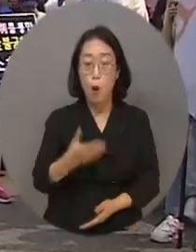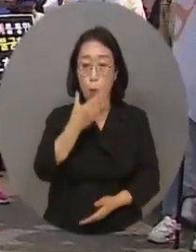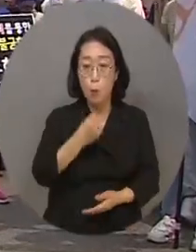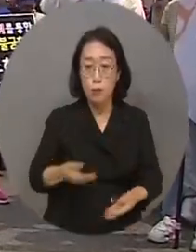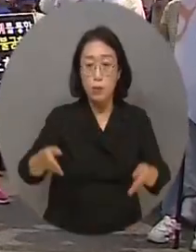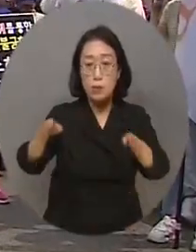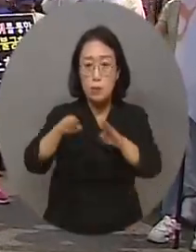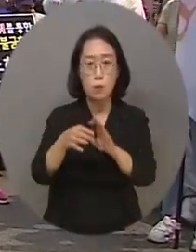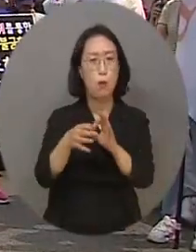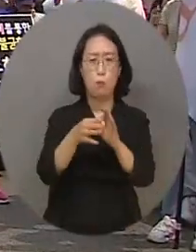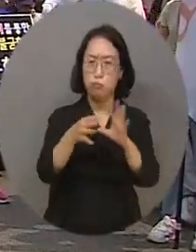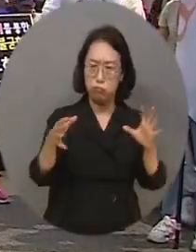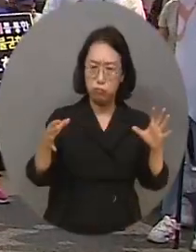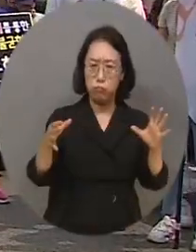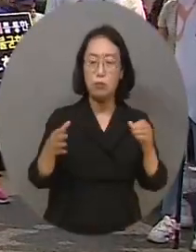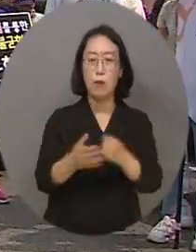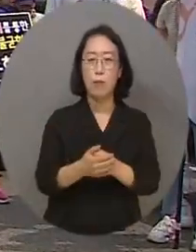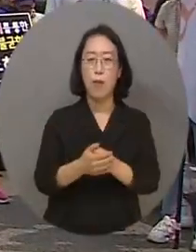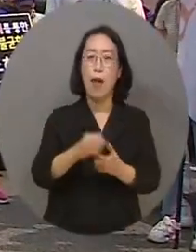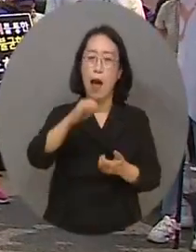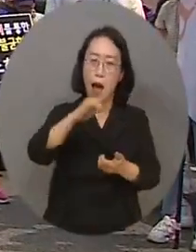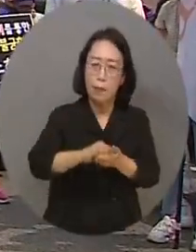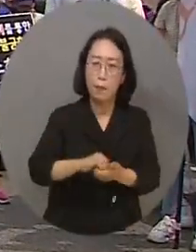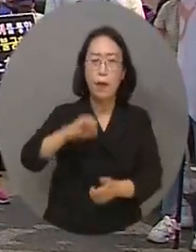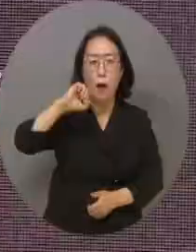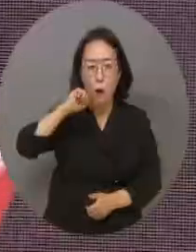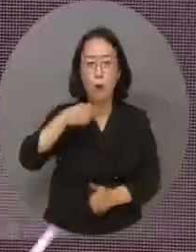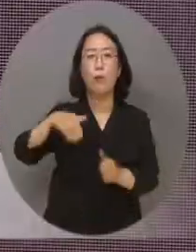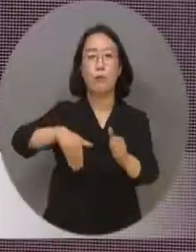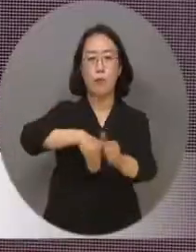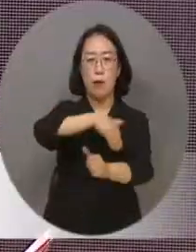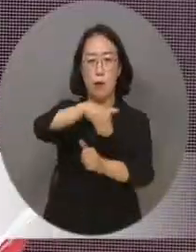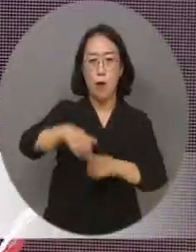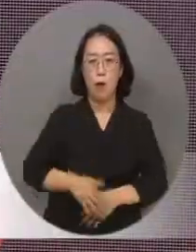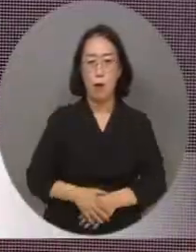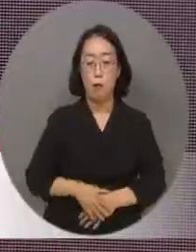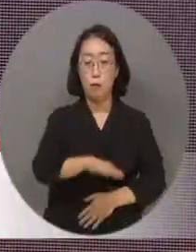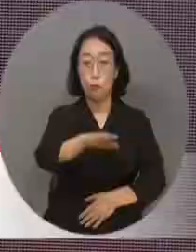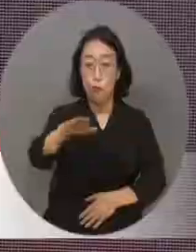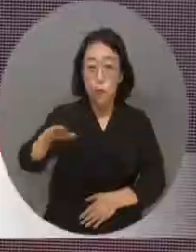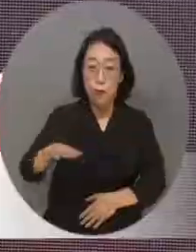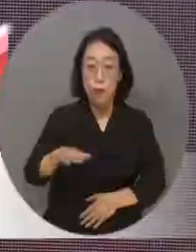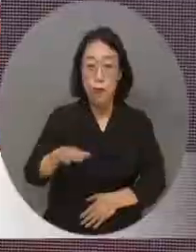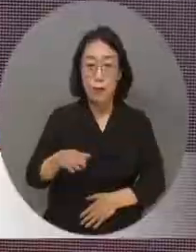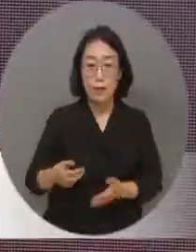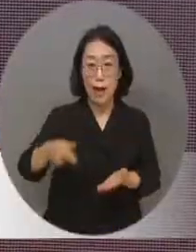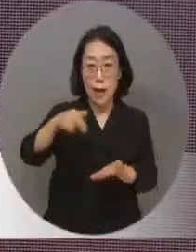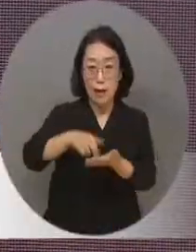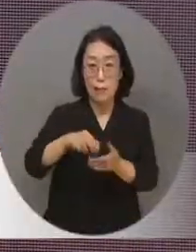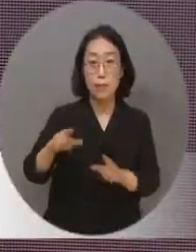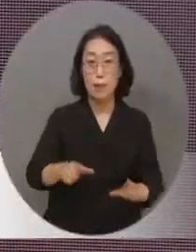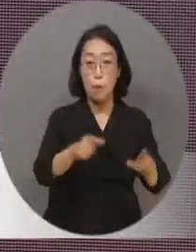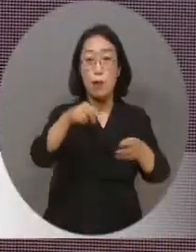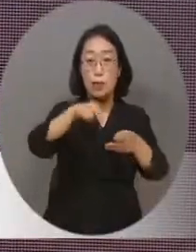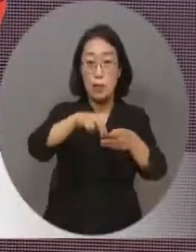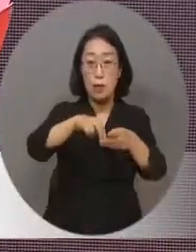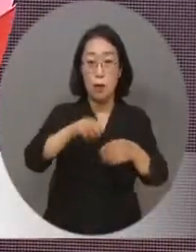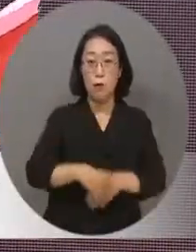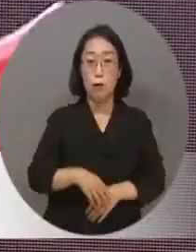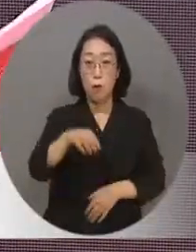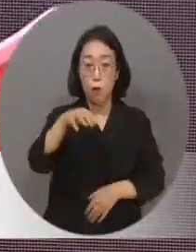장애인복지시설에는 해당하지 않아 제도적 한계가 나타나는 상황입니다. 우리 장애인자립생활센터가 바로 우리